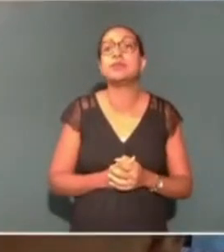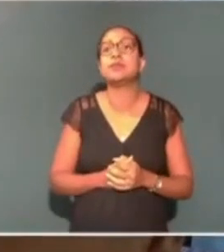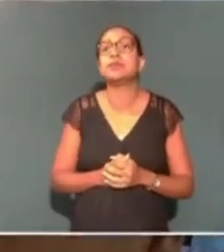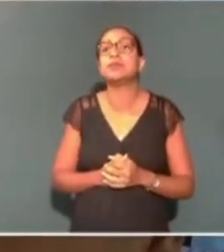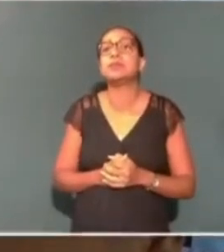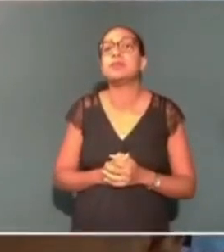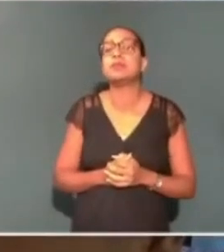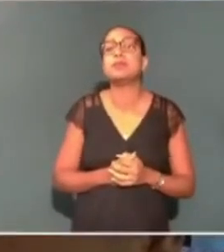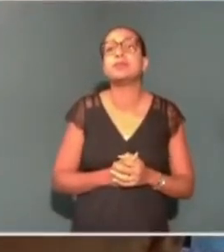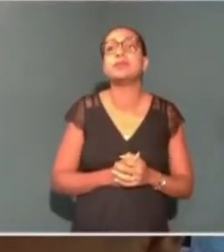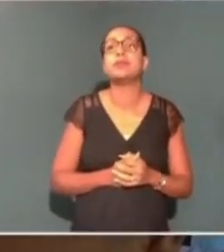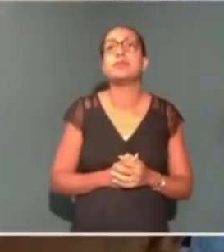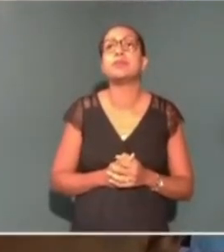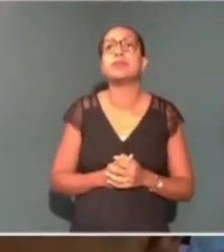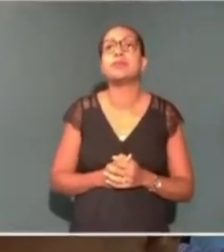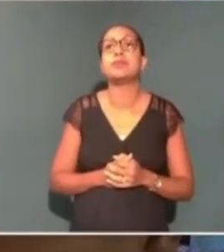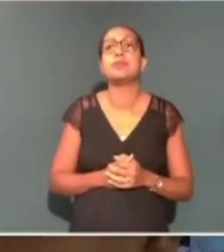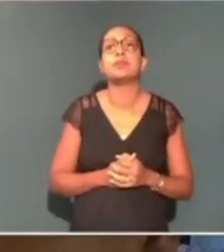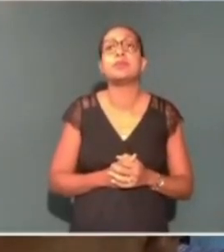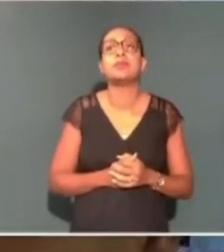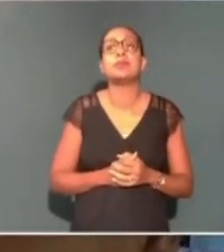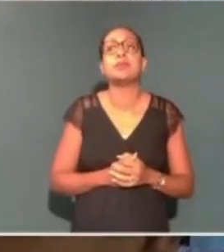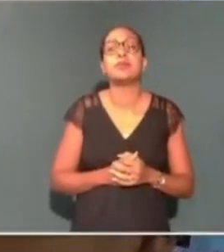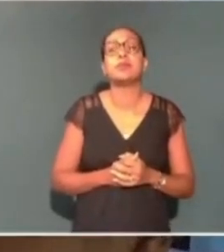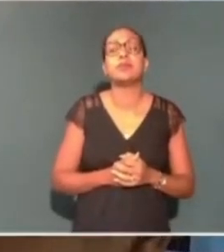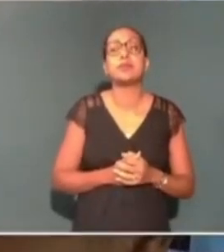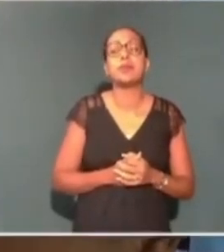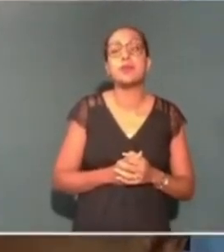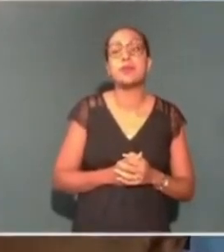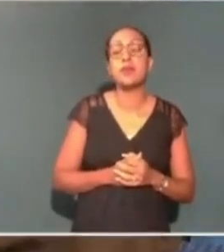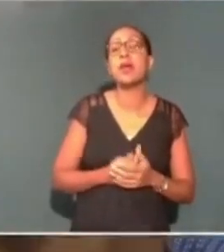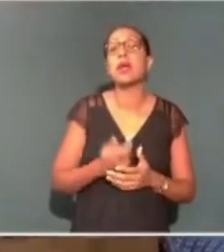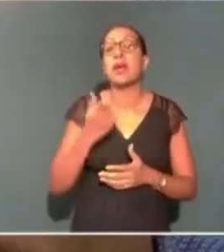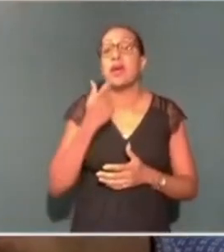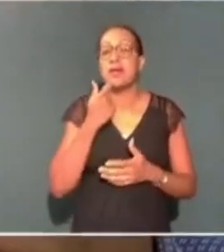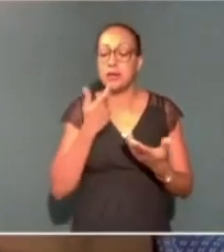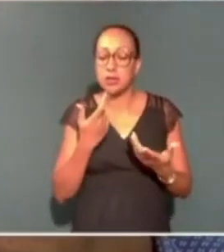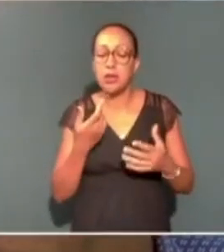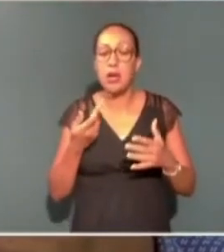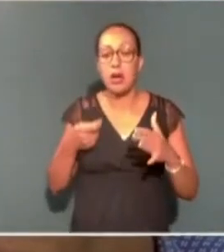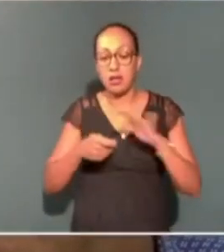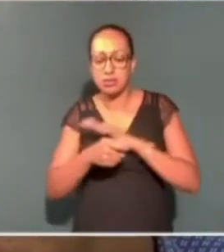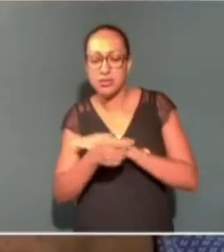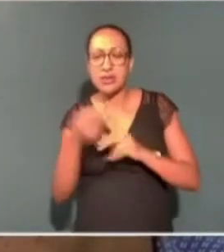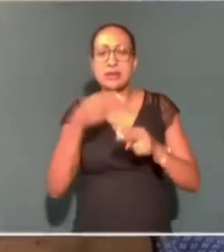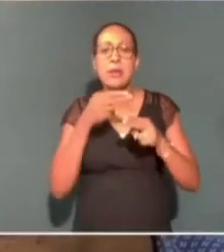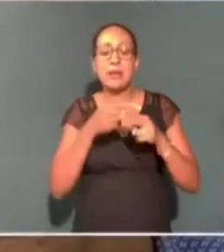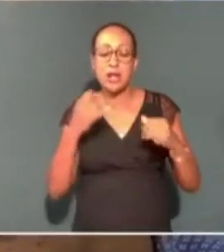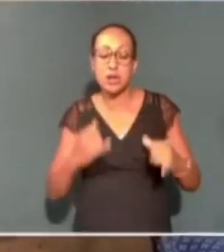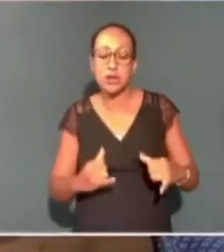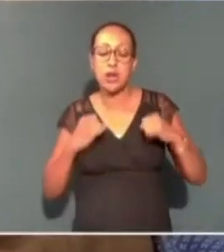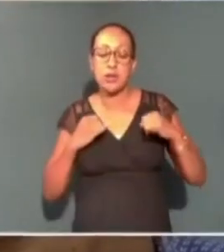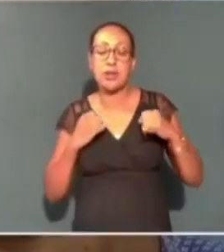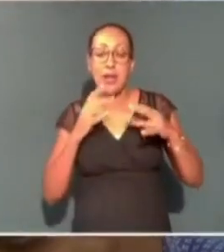La dotation, au lieu de transformer la dotation jeune agriculteur, de faire supprimer le mot